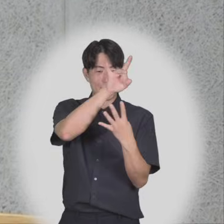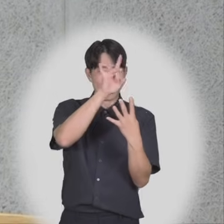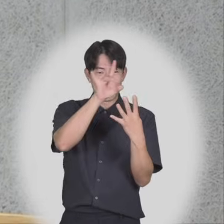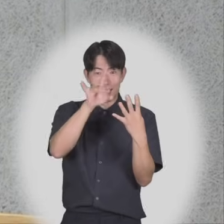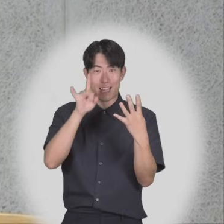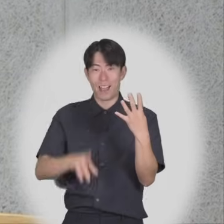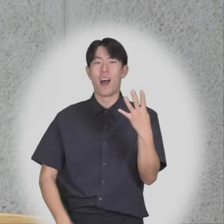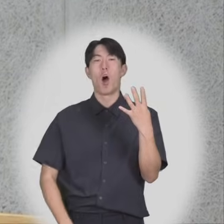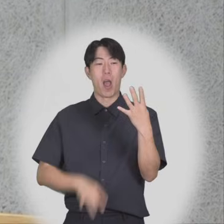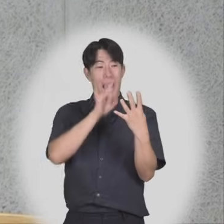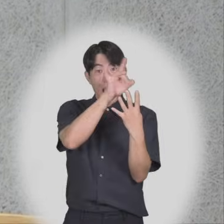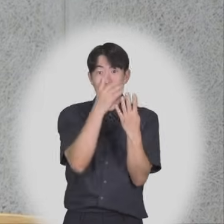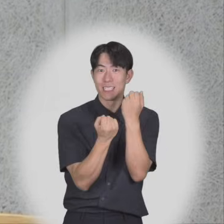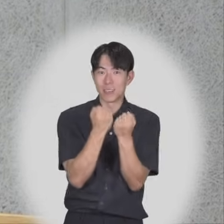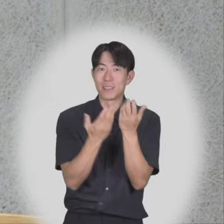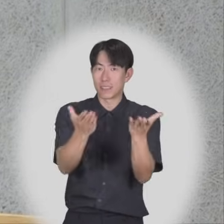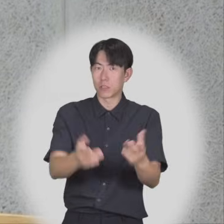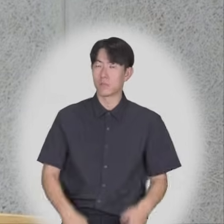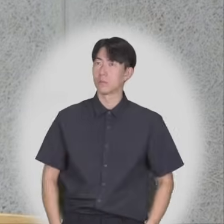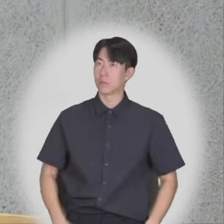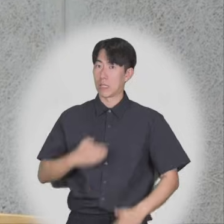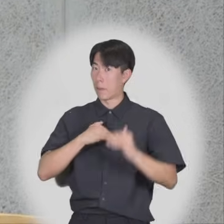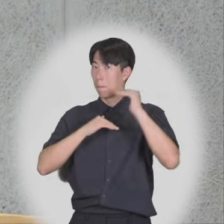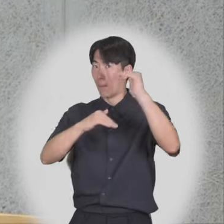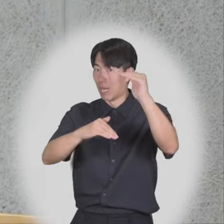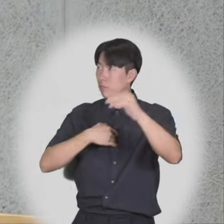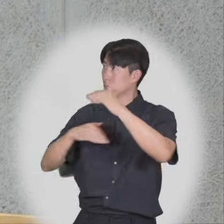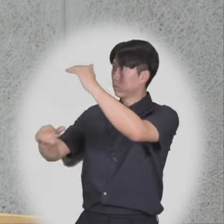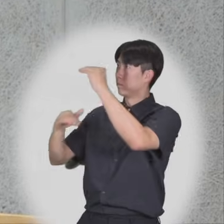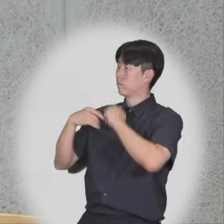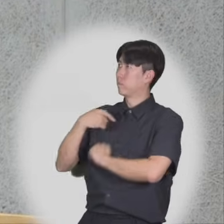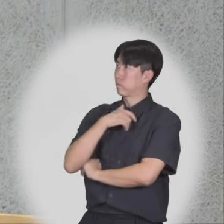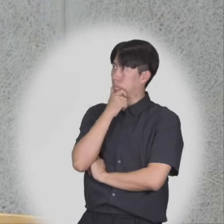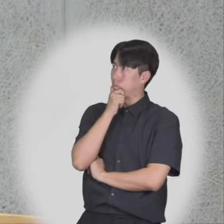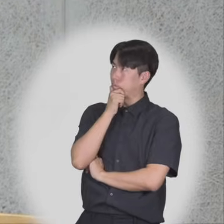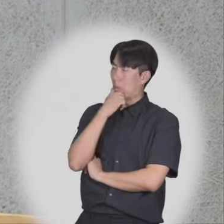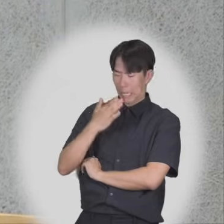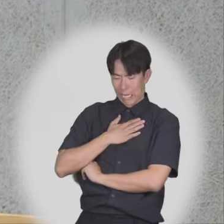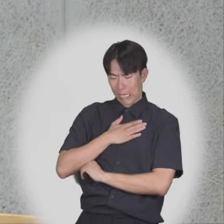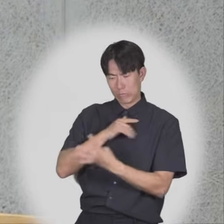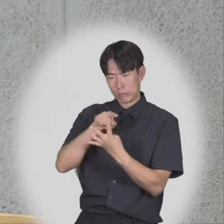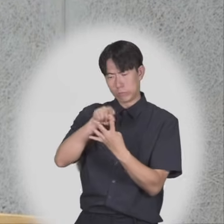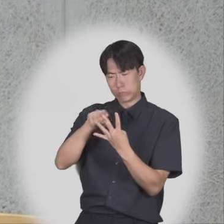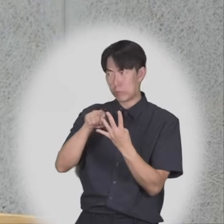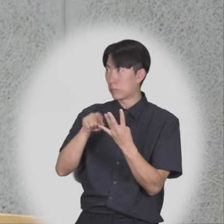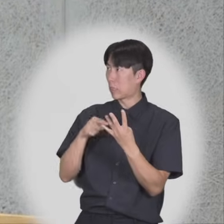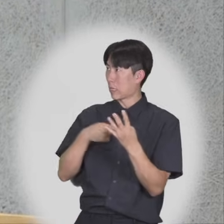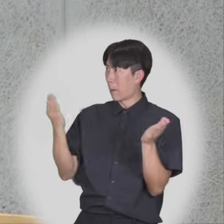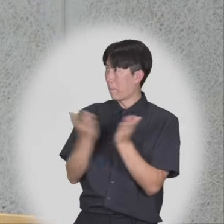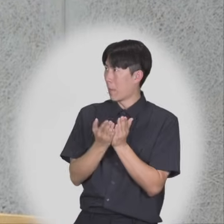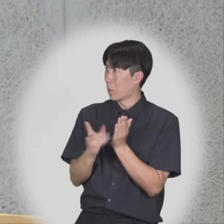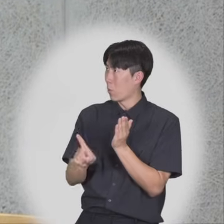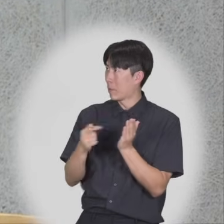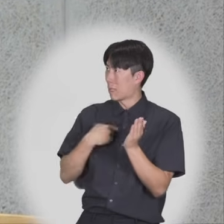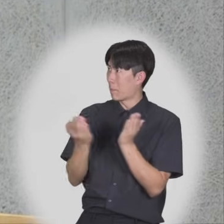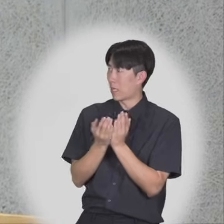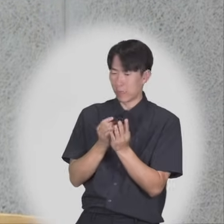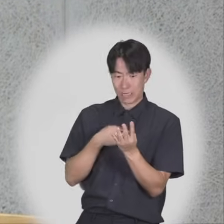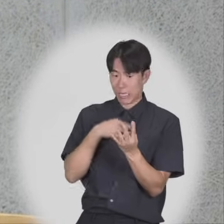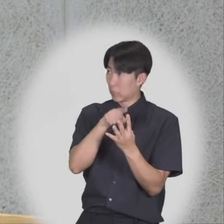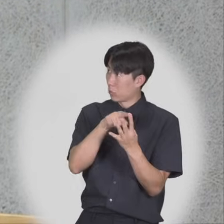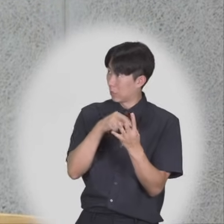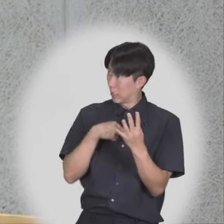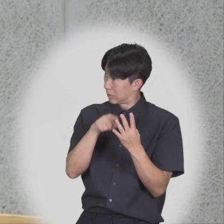하나씩 설명을 드리려고 하는데, 들으시면서 나는 이 네 가지 중에 어떤 밭에 해당하는가, 어디와